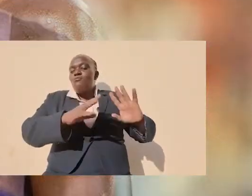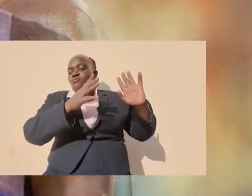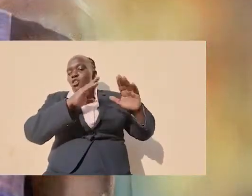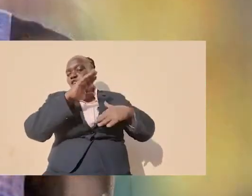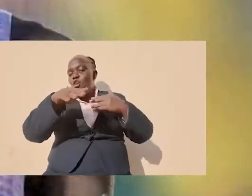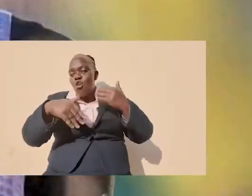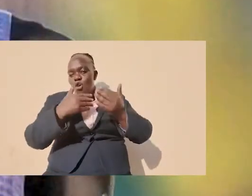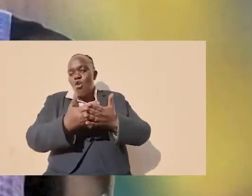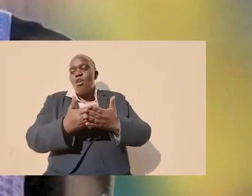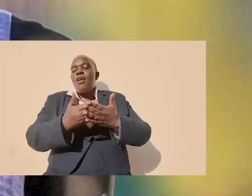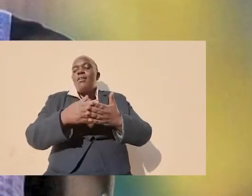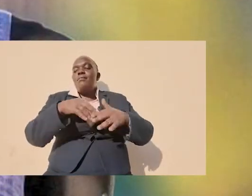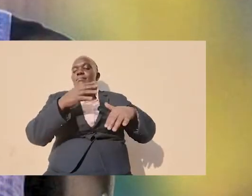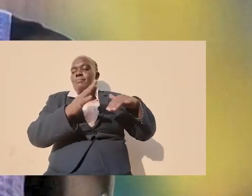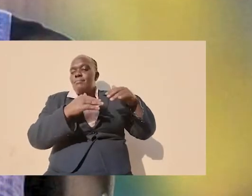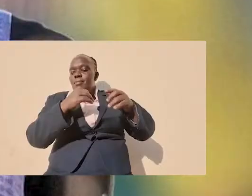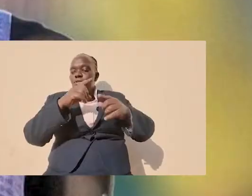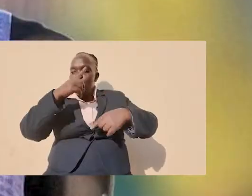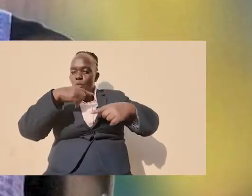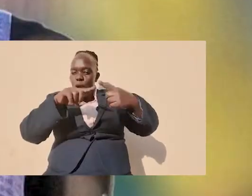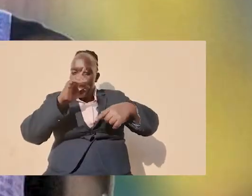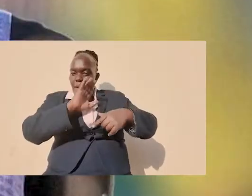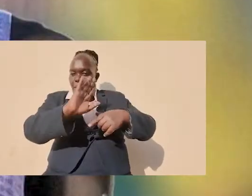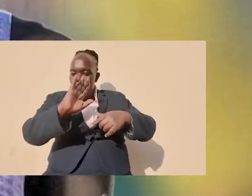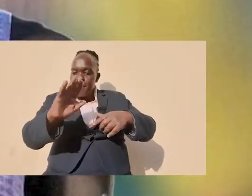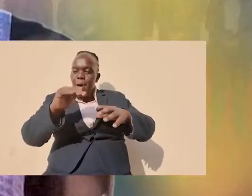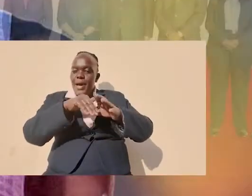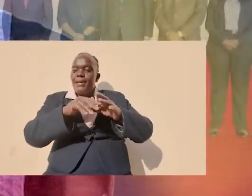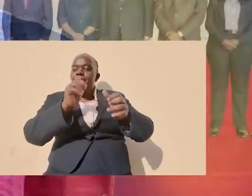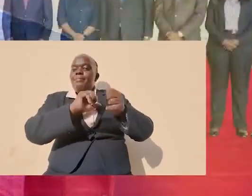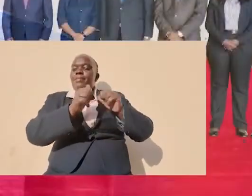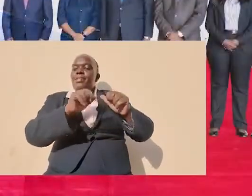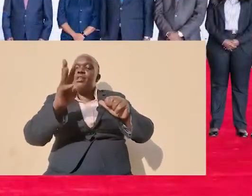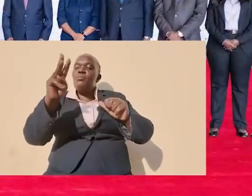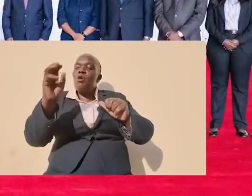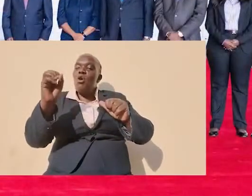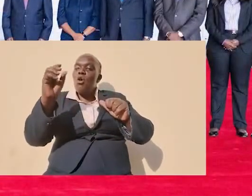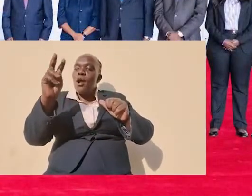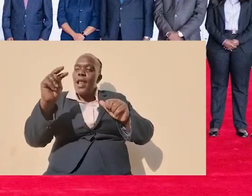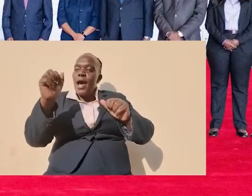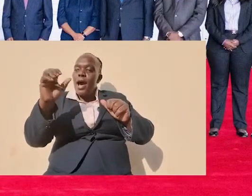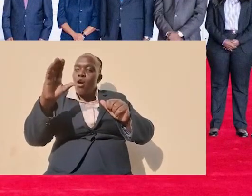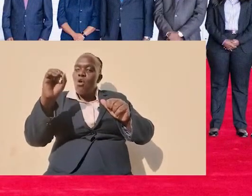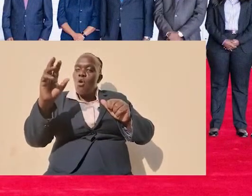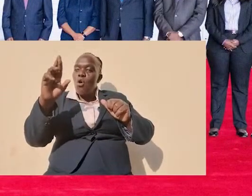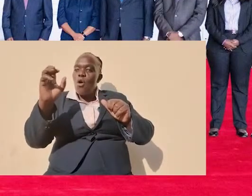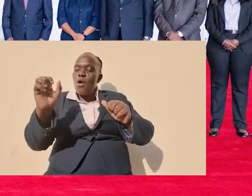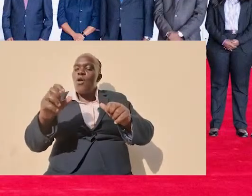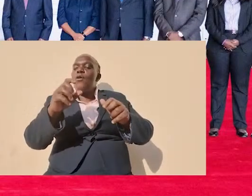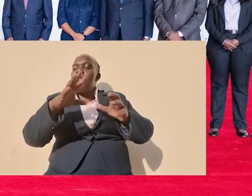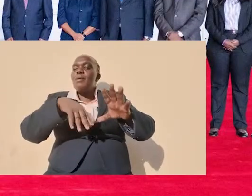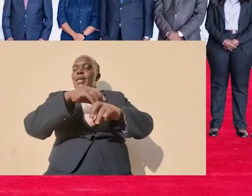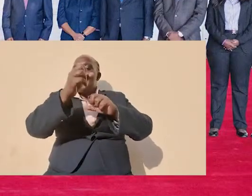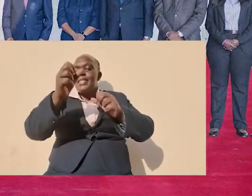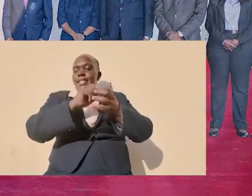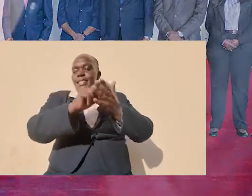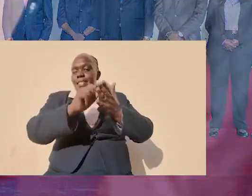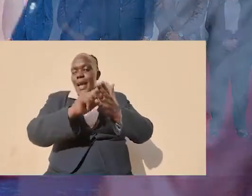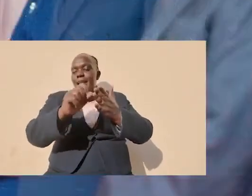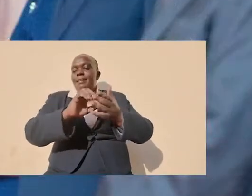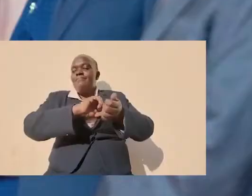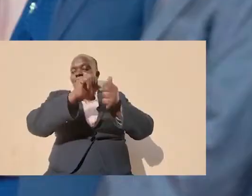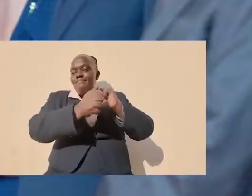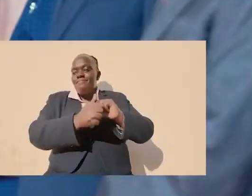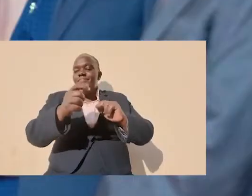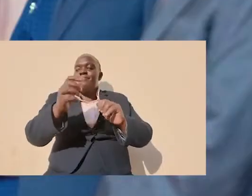kwa ushindi wao katika mashindano ya Monaco Diamond League. Rais ametia saini marekebisho ya sheria ya Benki Kuu ya